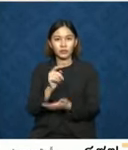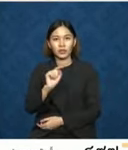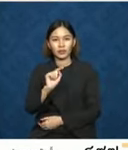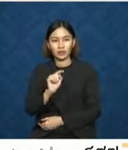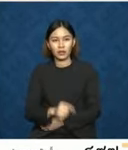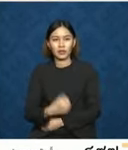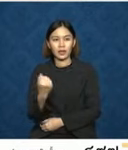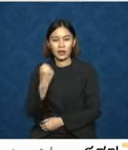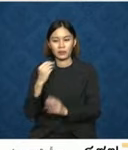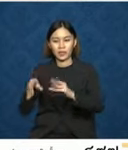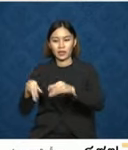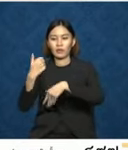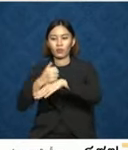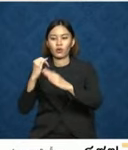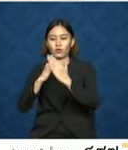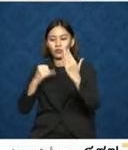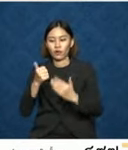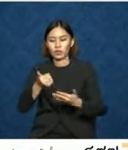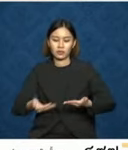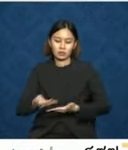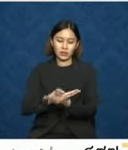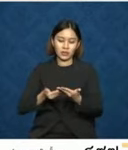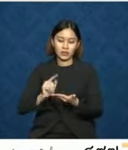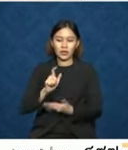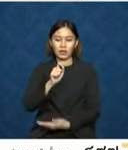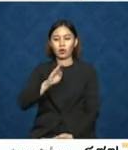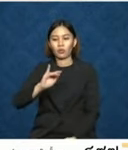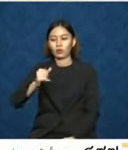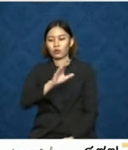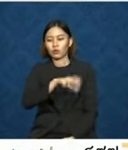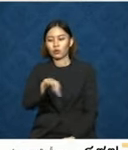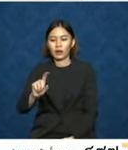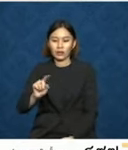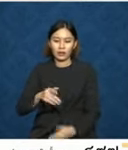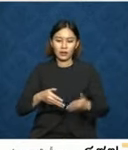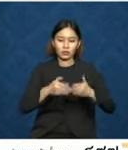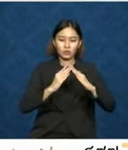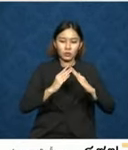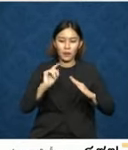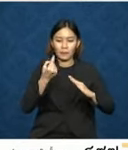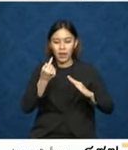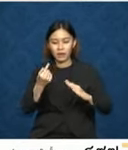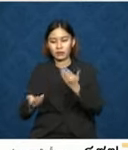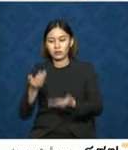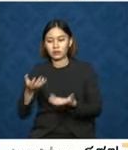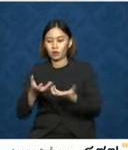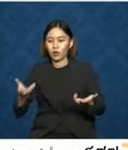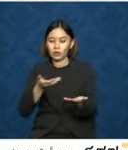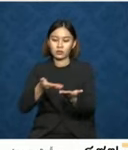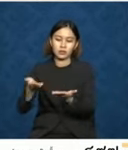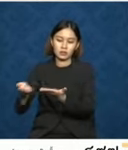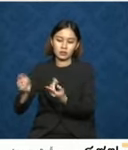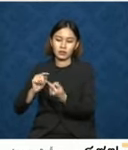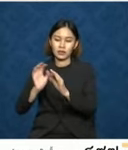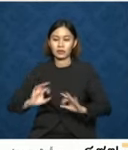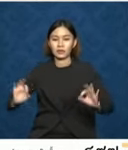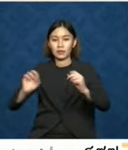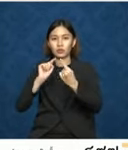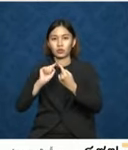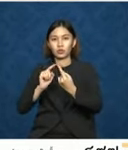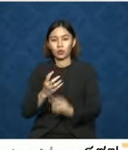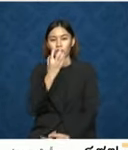อำนาจให้ผู้ว่านั้นเป็นสิ่งที่ดีว่าพิจารณาว่าอบจไหนจะซ่อมหรือจะสร้างตลอดจนซื้อสิ่งสำคัญก็คือ